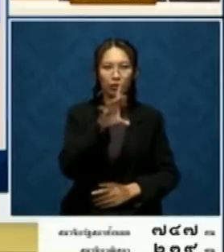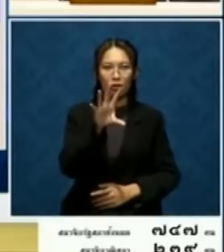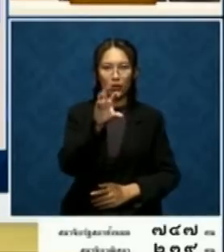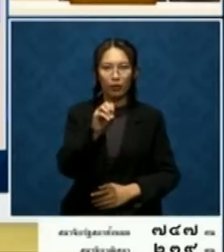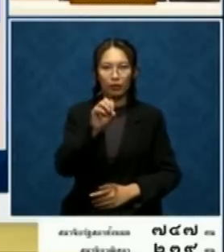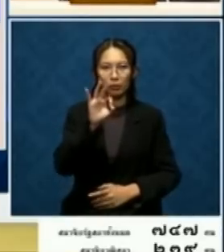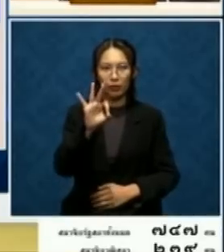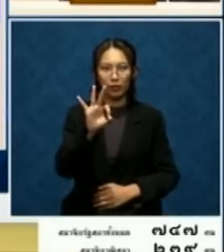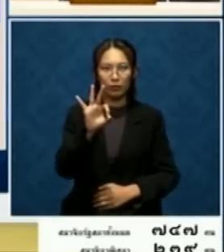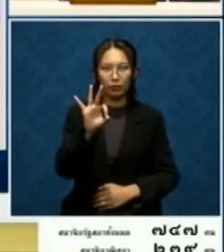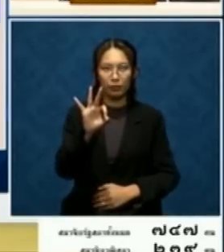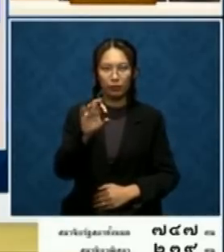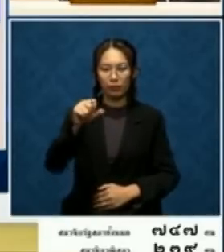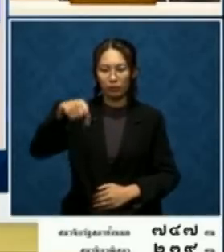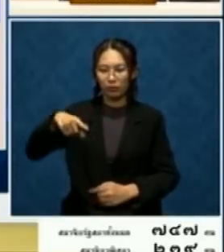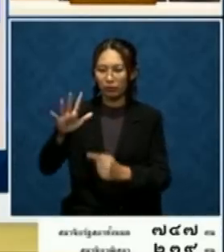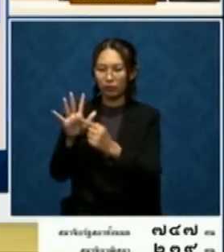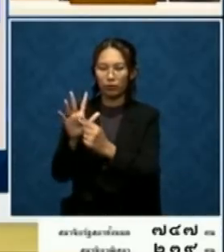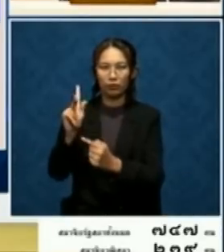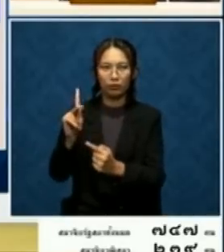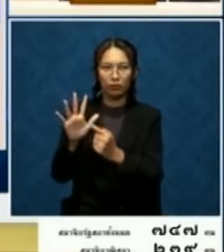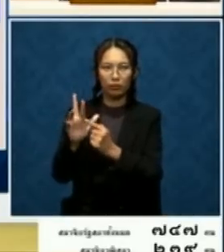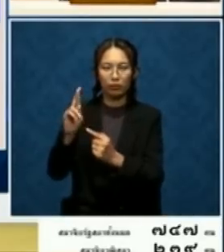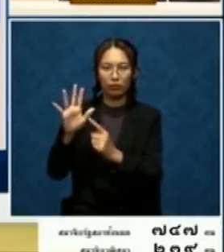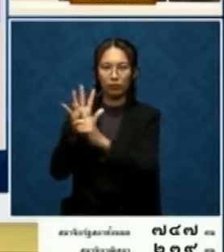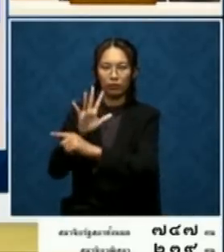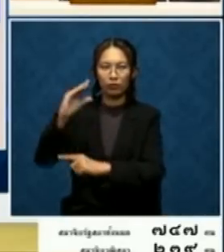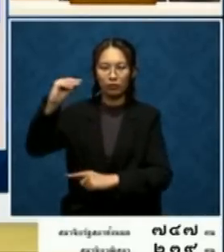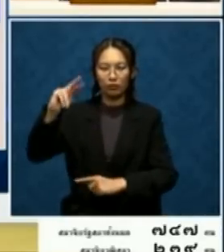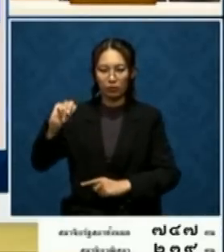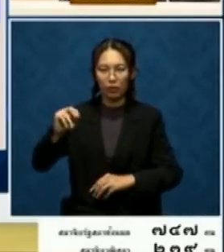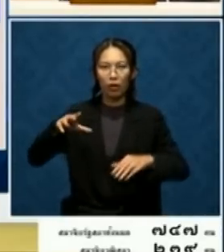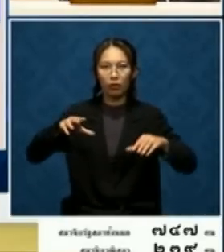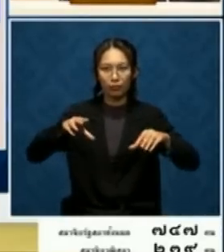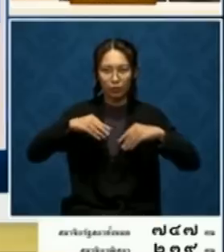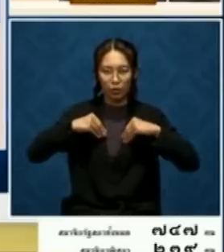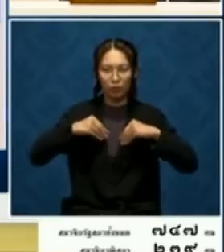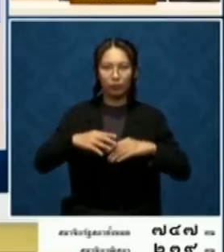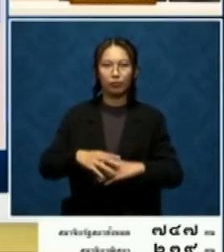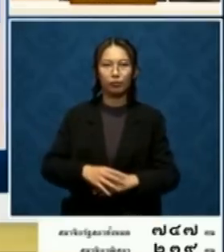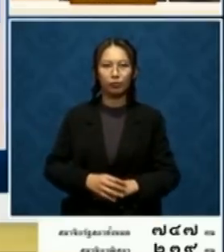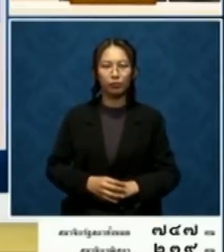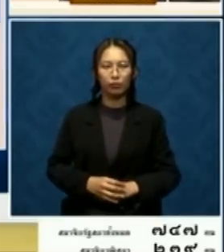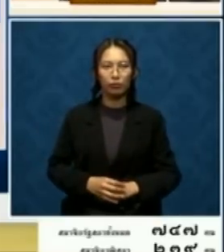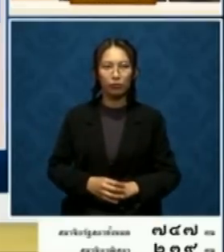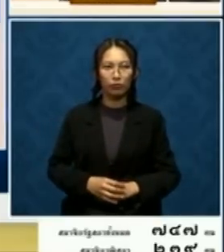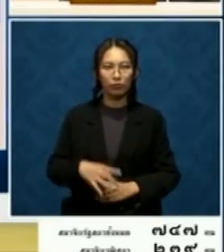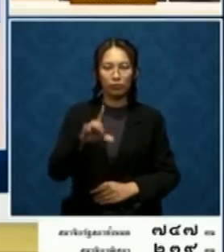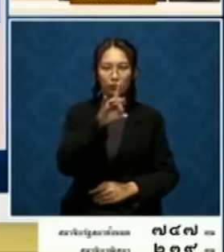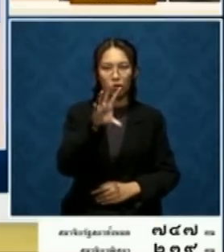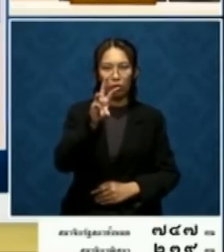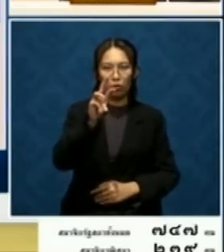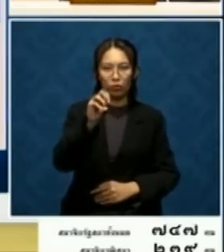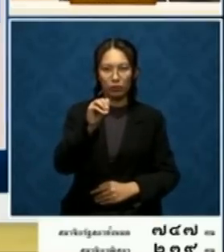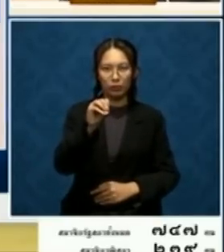รื่อง มาตรา112 การแก้รัฐธรรมนูญหรือการทั้งความมั่นคงเนี่ยไม่ได้เป็นประเด็นแล้วคนนี้คือสวสายความมั่นคงเลย